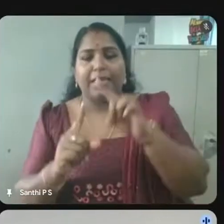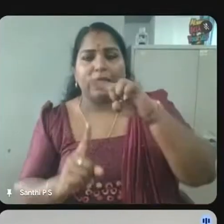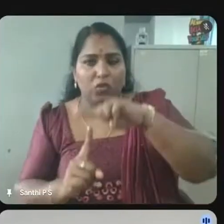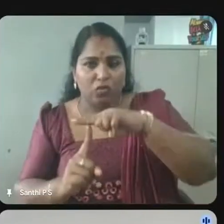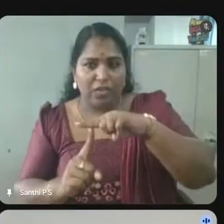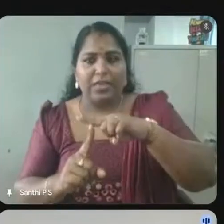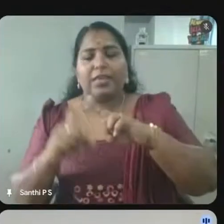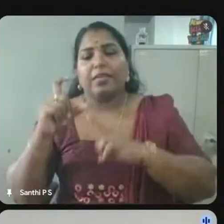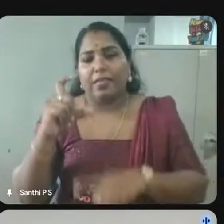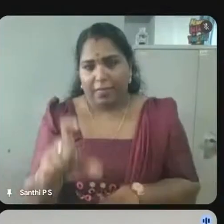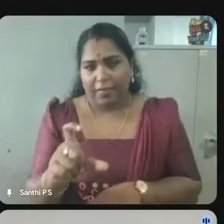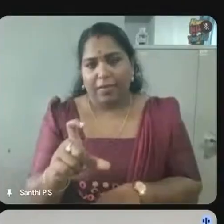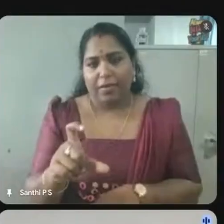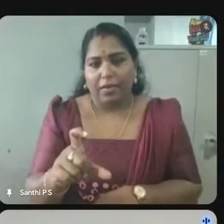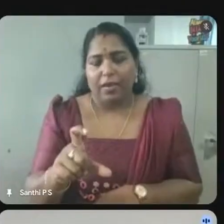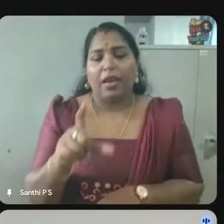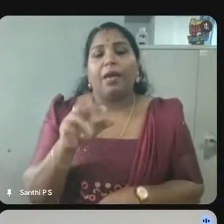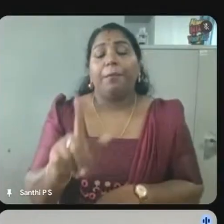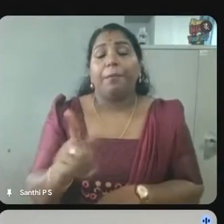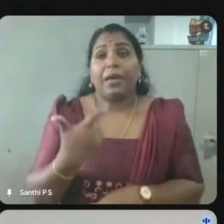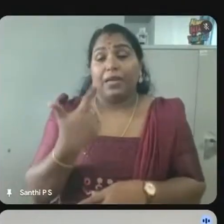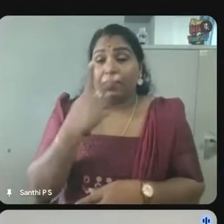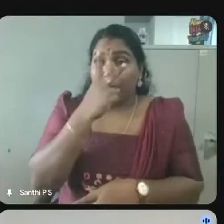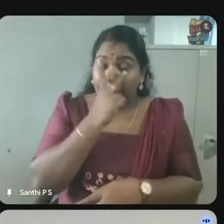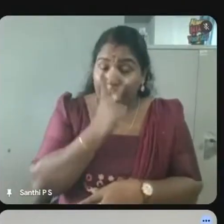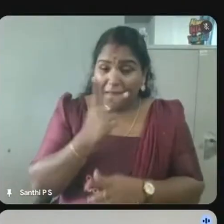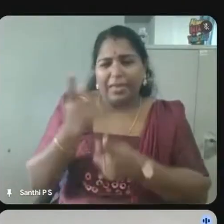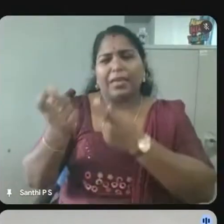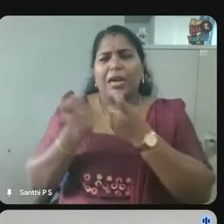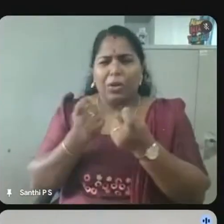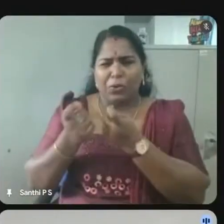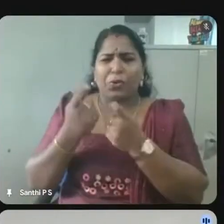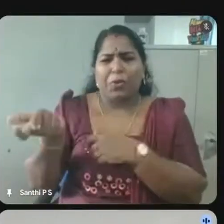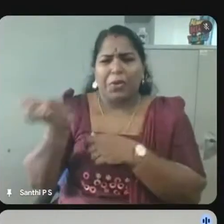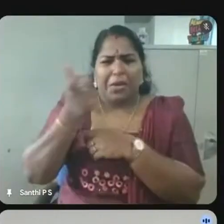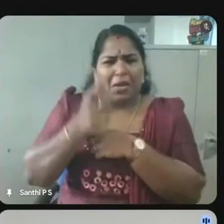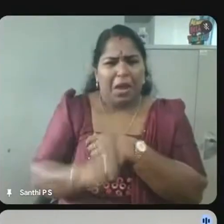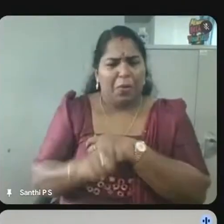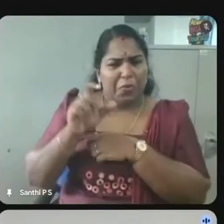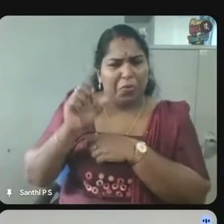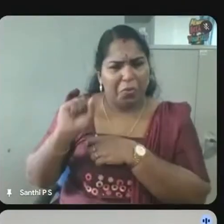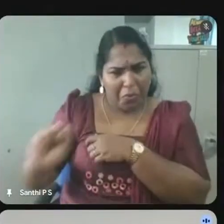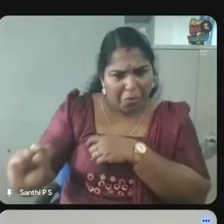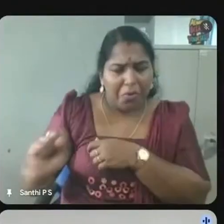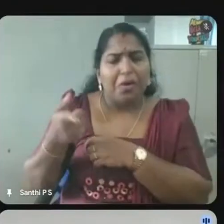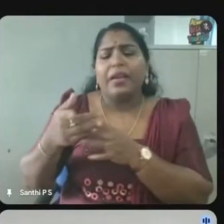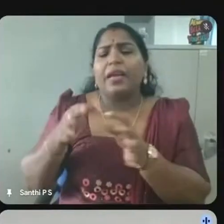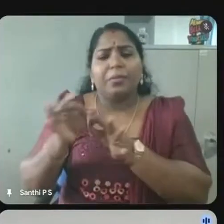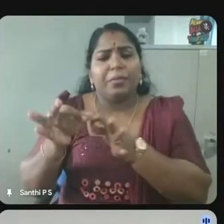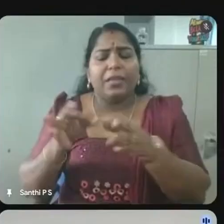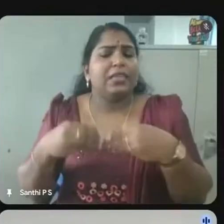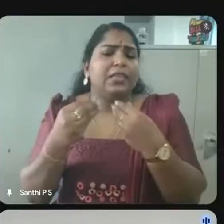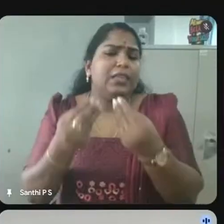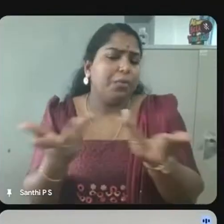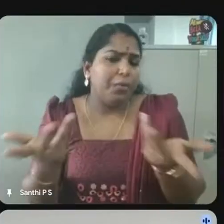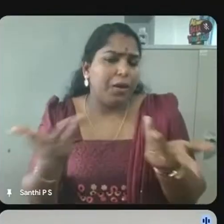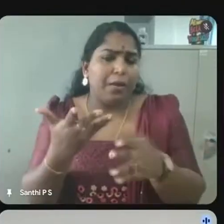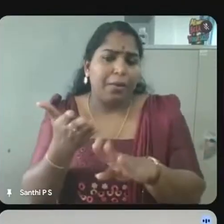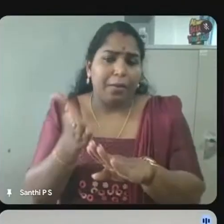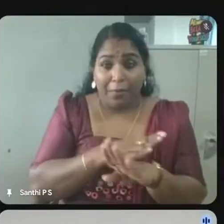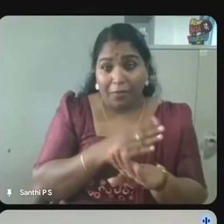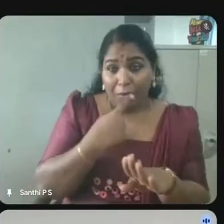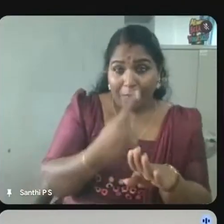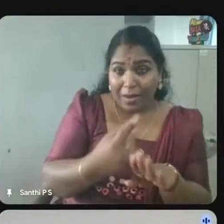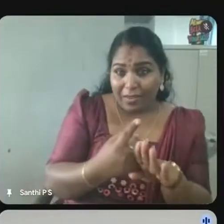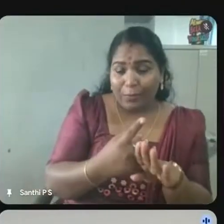അവരും ഈ WHO-ന്റെ നിർവചനം തന്നെയാണ് അവരും ഫോളോ ചെയ്യുന്നത്. അപ്പൊ ആ ഡെഫിനിഷനിൽ എന്താ പറയുന്നത് വെച്ചാല്, നമ്മൾ നേരത്തെ ഒരു സ്നെല്ലൻസ് ചാർട്ട്